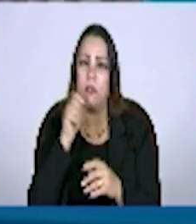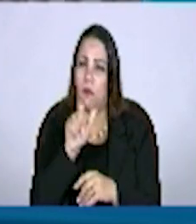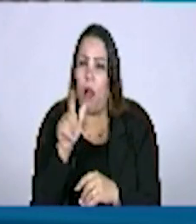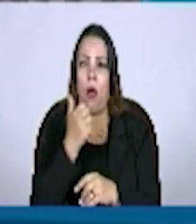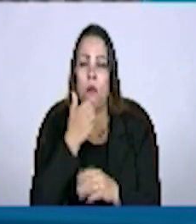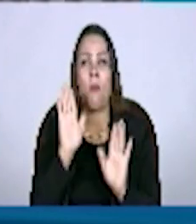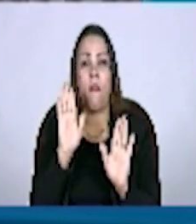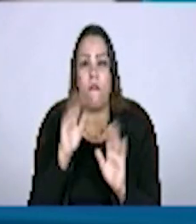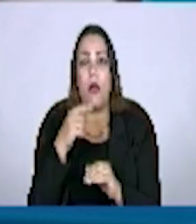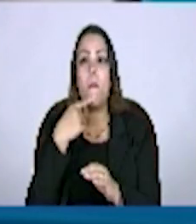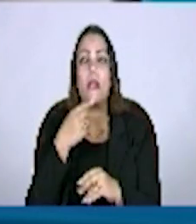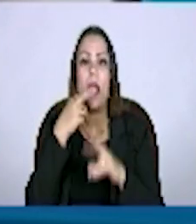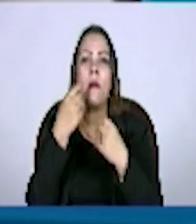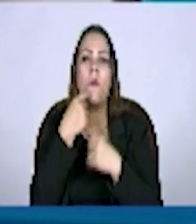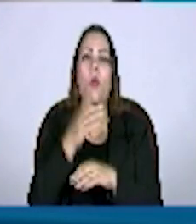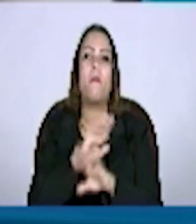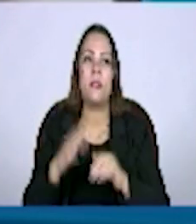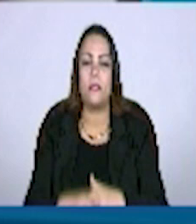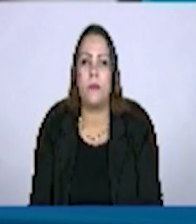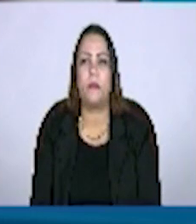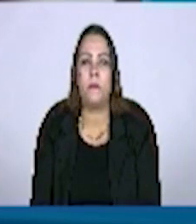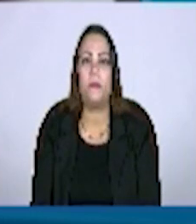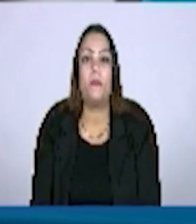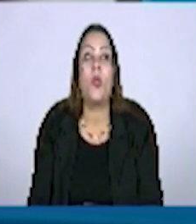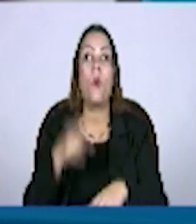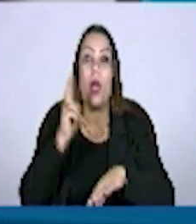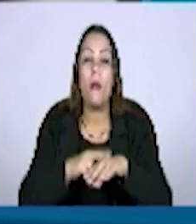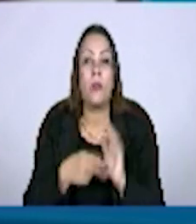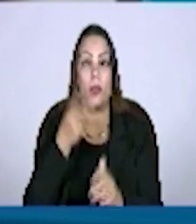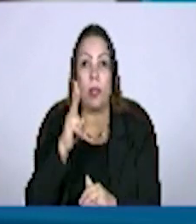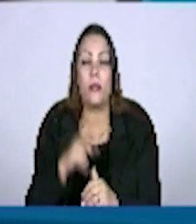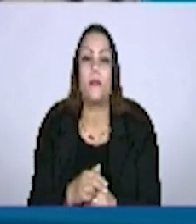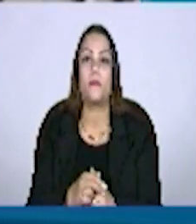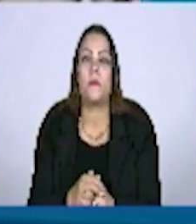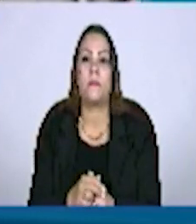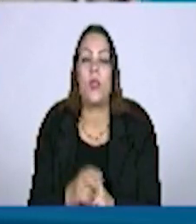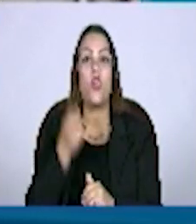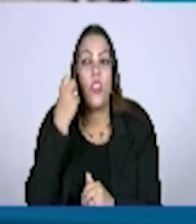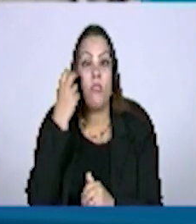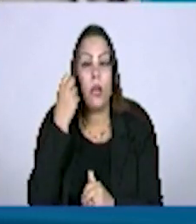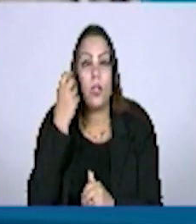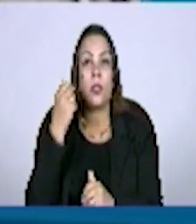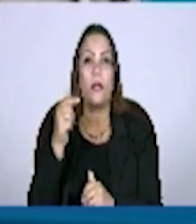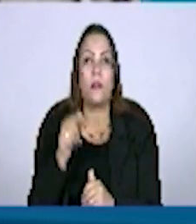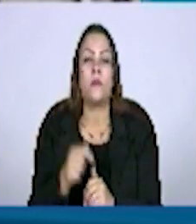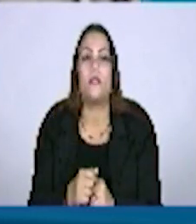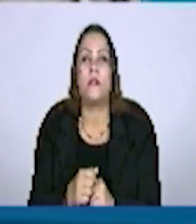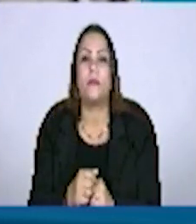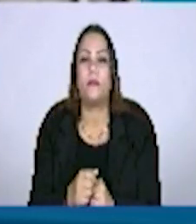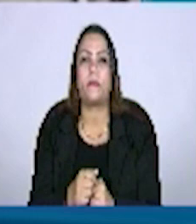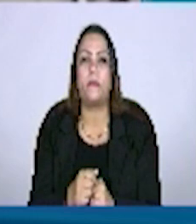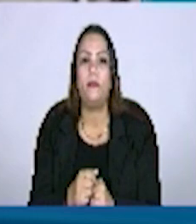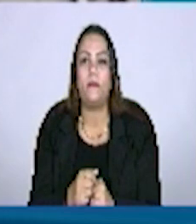اهو كلام بيتردد وبيق الامر الثاني ا فكره ان ا